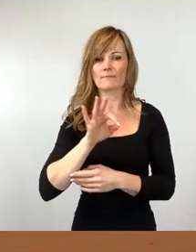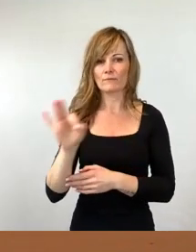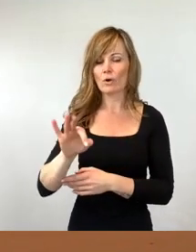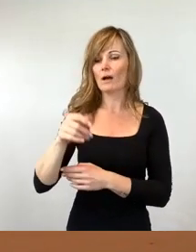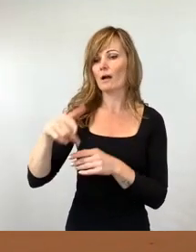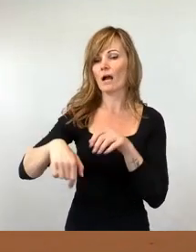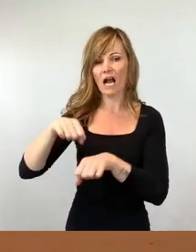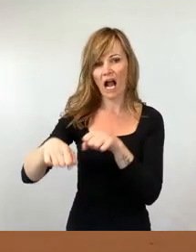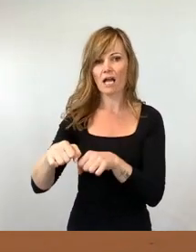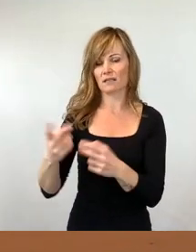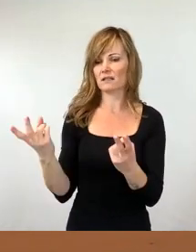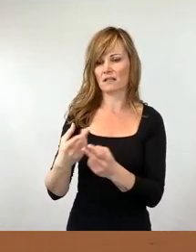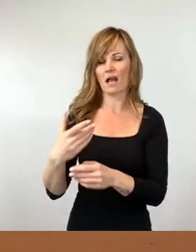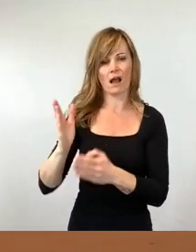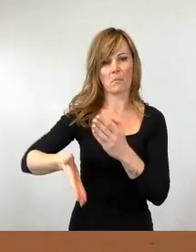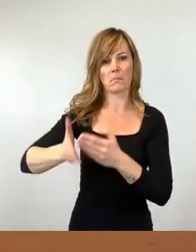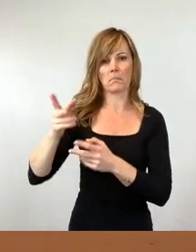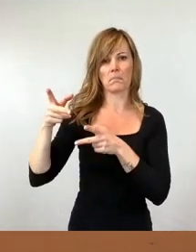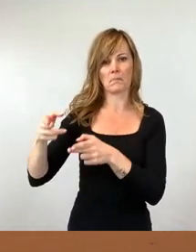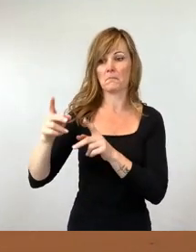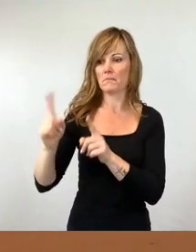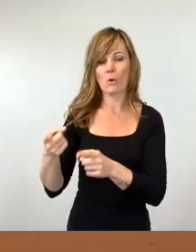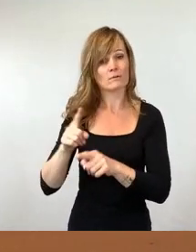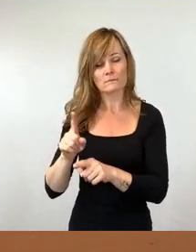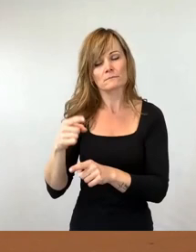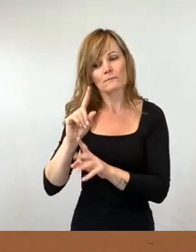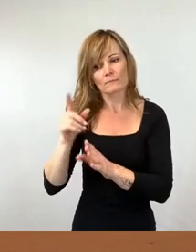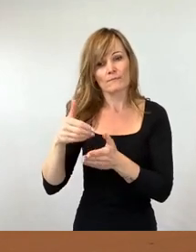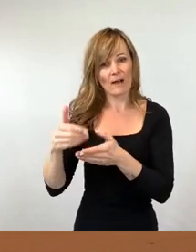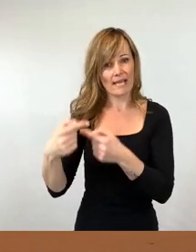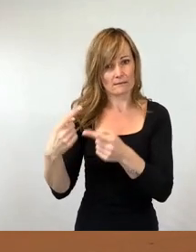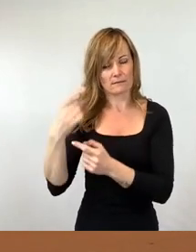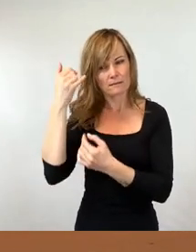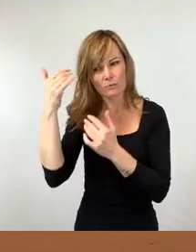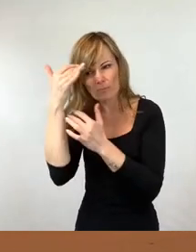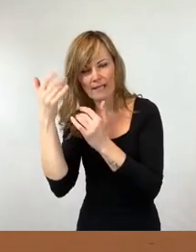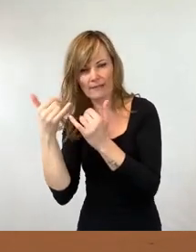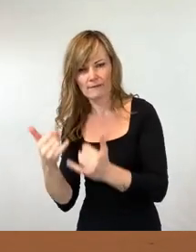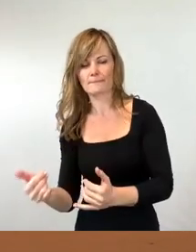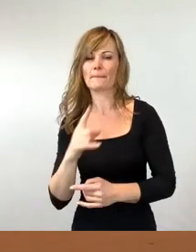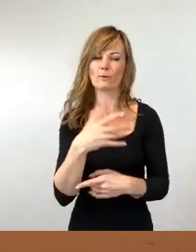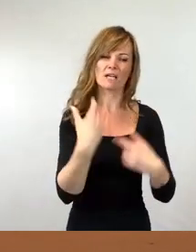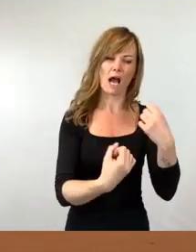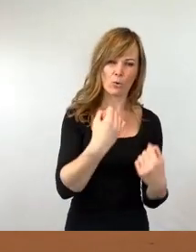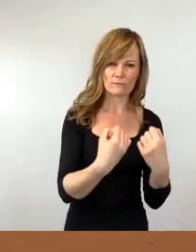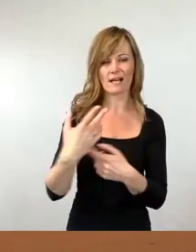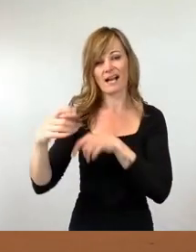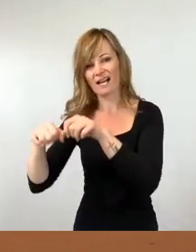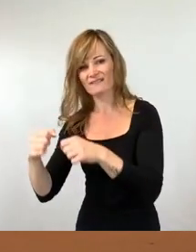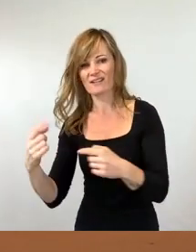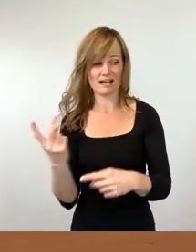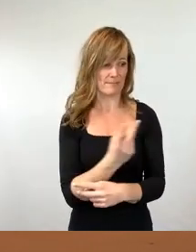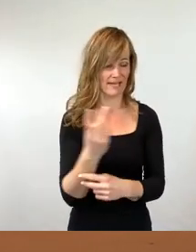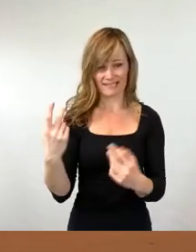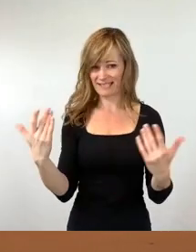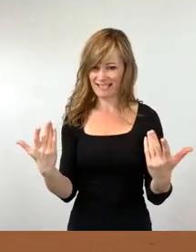Und die Anmerkung sei mir erlaubt, die ideologische Zuspitzung Autofahrer gegen Radfahrer, die auch hier im Rat von vielen Seiten